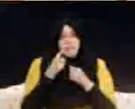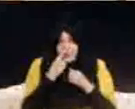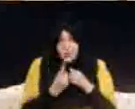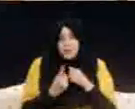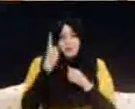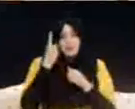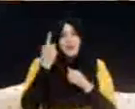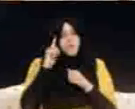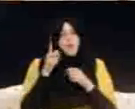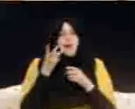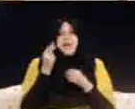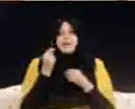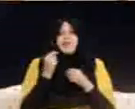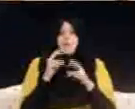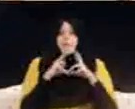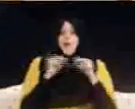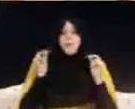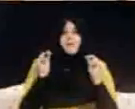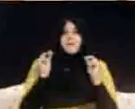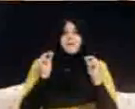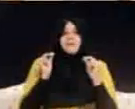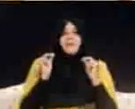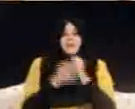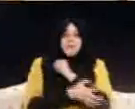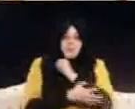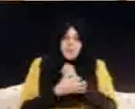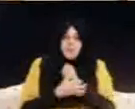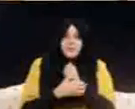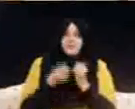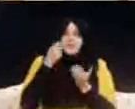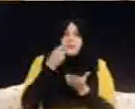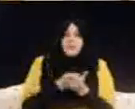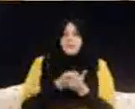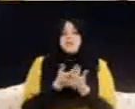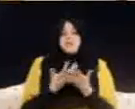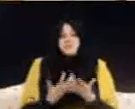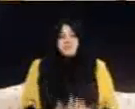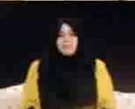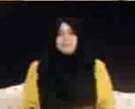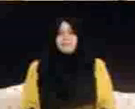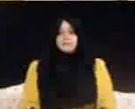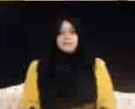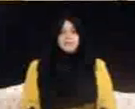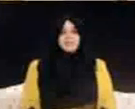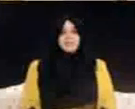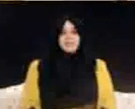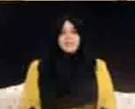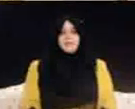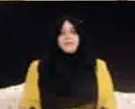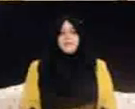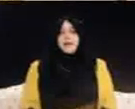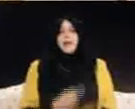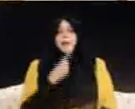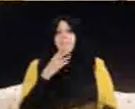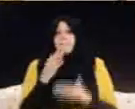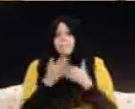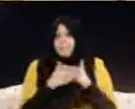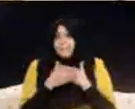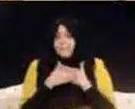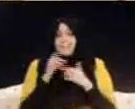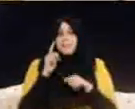ذمتك باخراج الزكاه للمستحقين واخوك من المستحقين. ولكن مع التنبيه الى